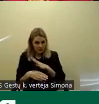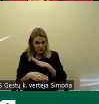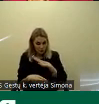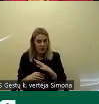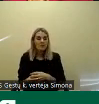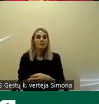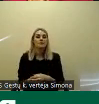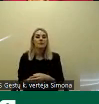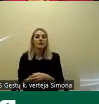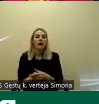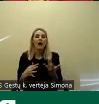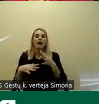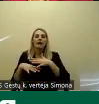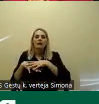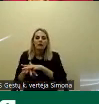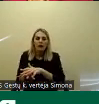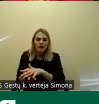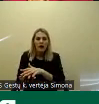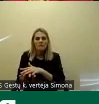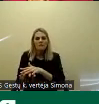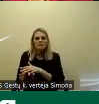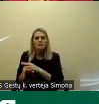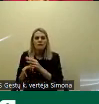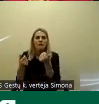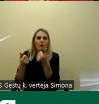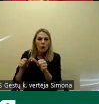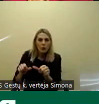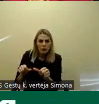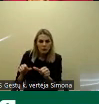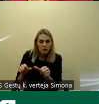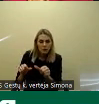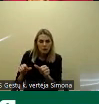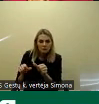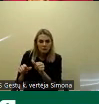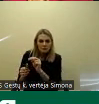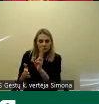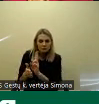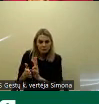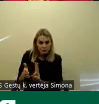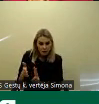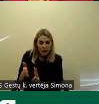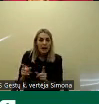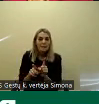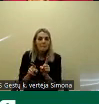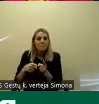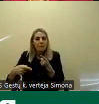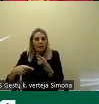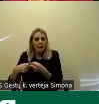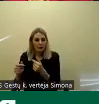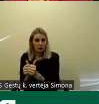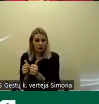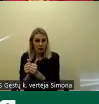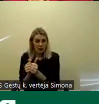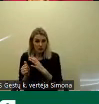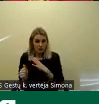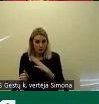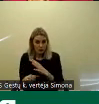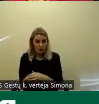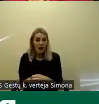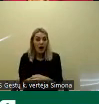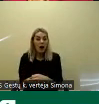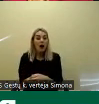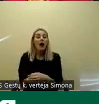galimi integravimo modeliai ir tarsi turėjom tą priedą šalia. Atnaujinant bendrasias